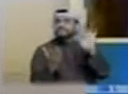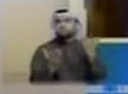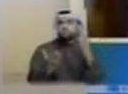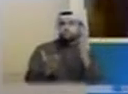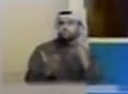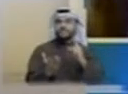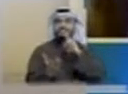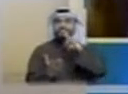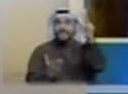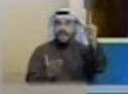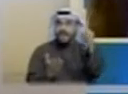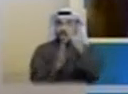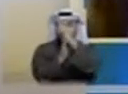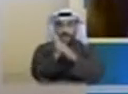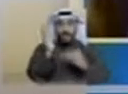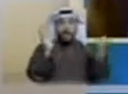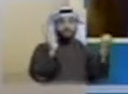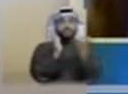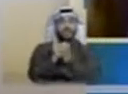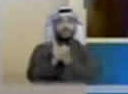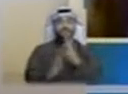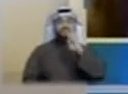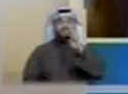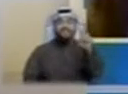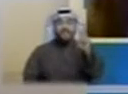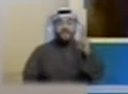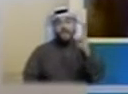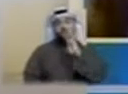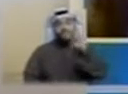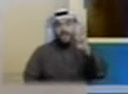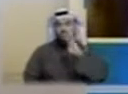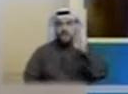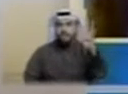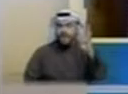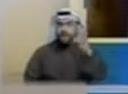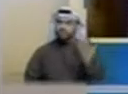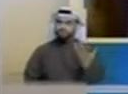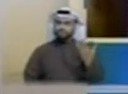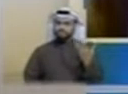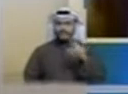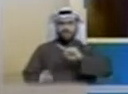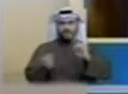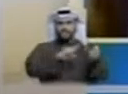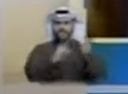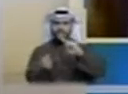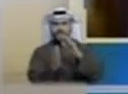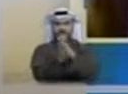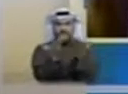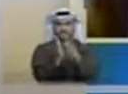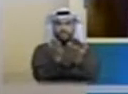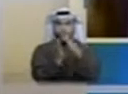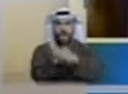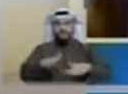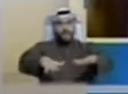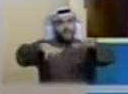صلاحية الجواز فيها سنة وأنت تعمل إقامة لمدة 2 أو 3 أو 4 أو 5، وبالتالي تنتهي الجواز